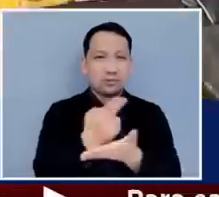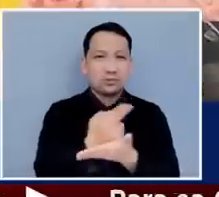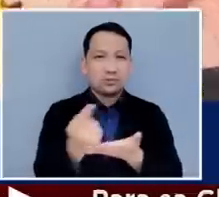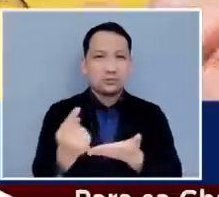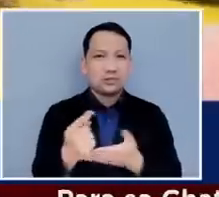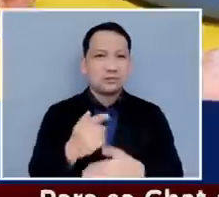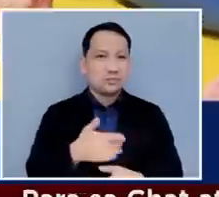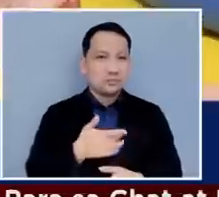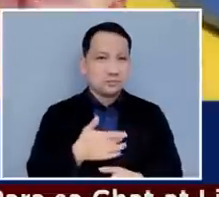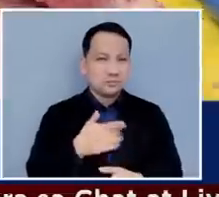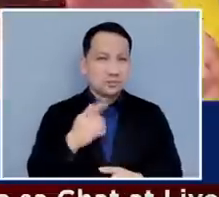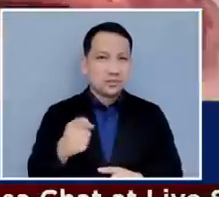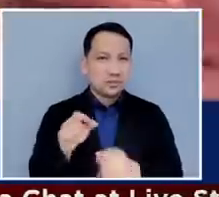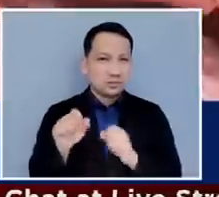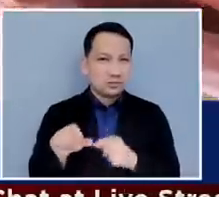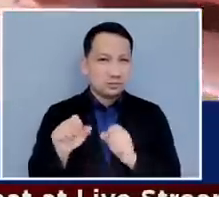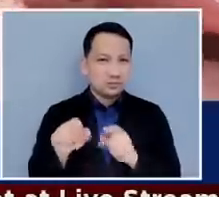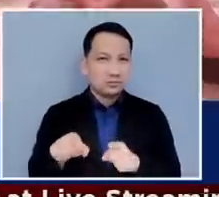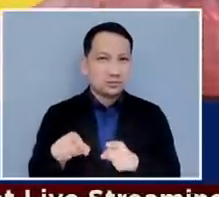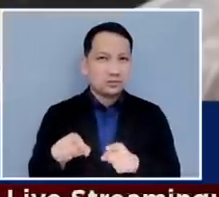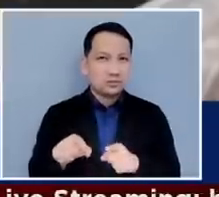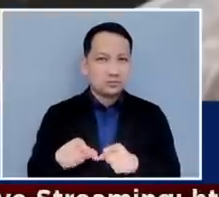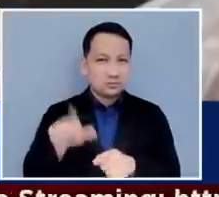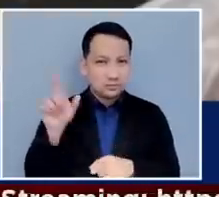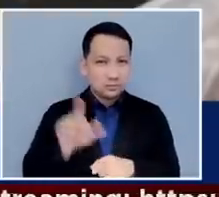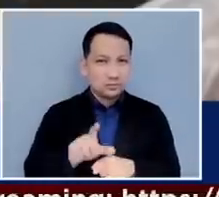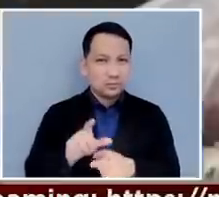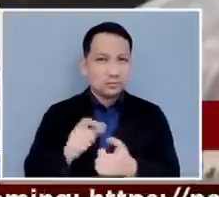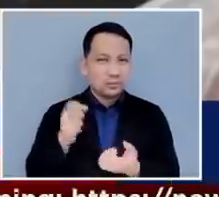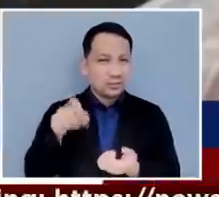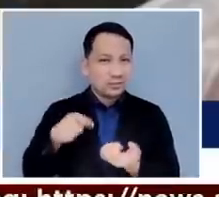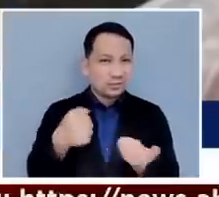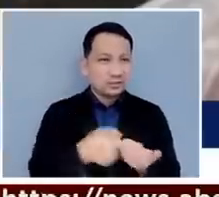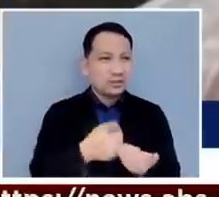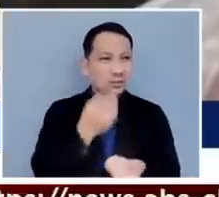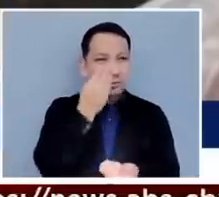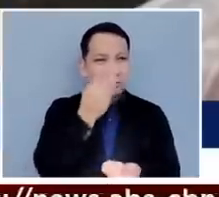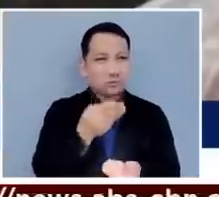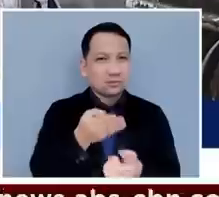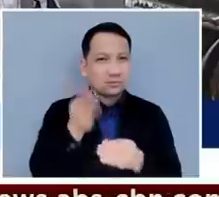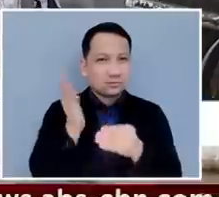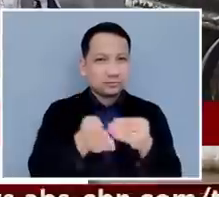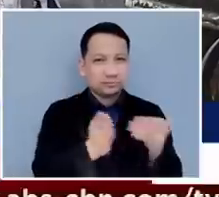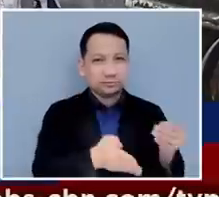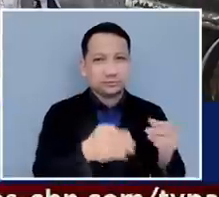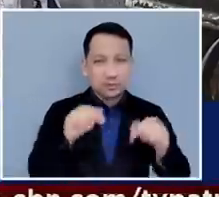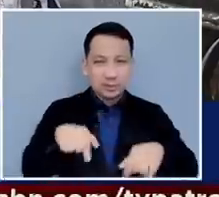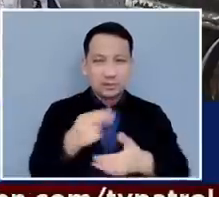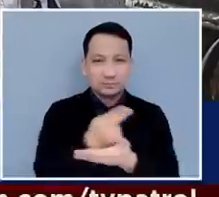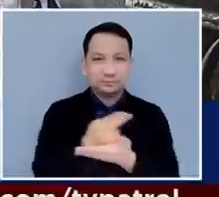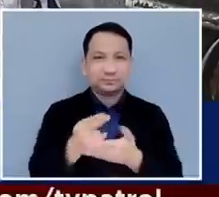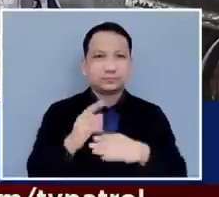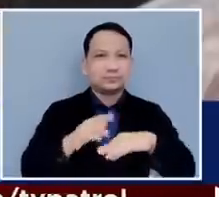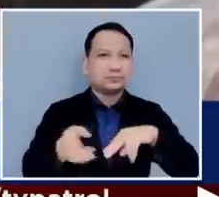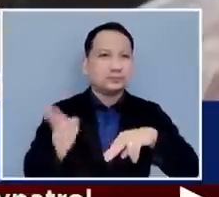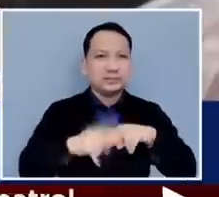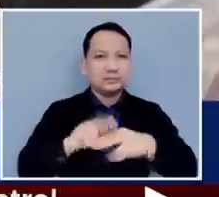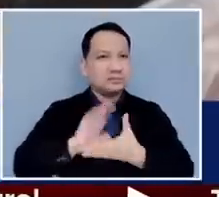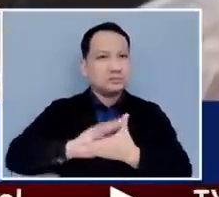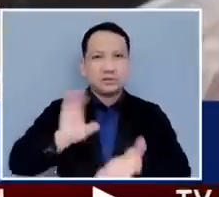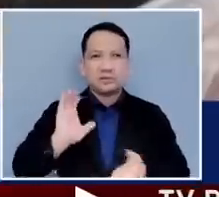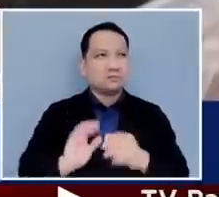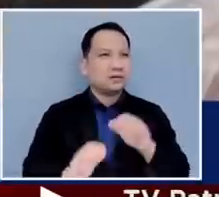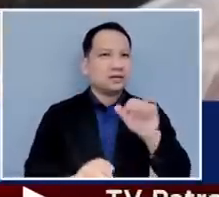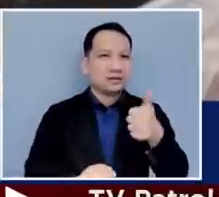na rin ng mga nagtitinda ang pagbaba ng demand. Kasi kukunti ang kinakatay pagka ganitong panahon. Tumaas nga, tumaas kami ng 10